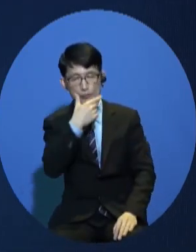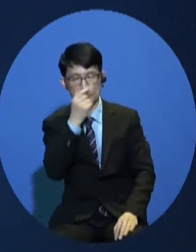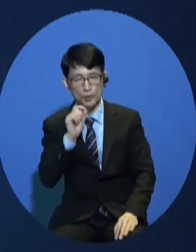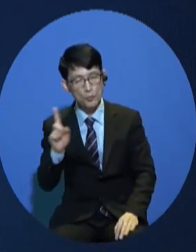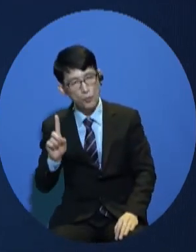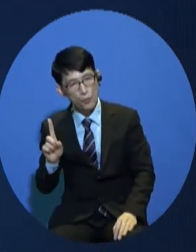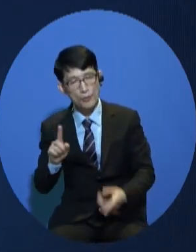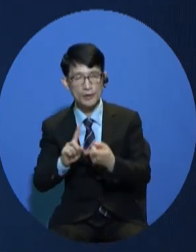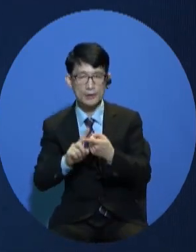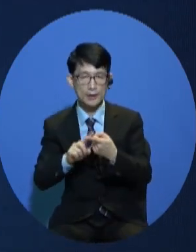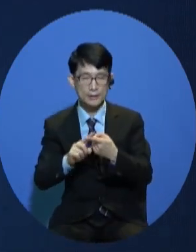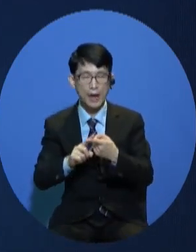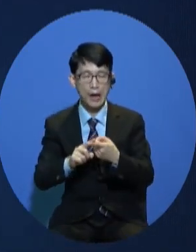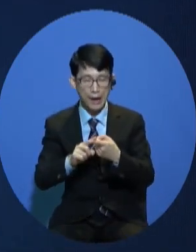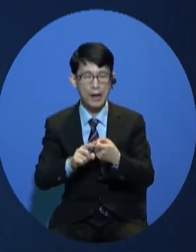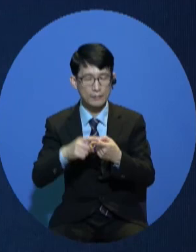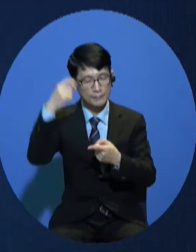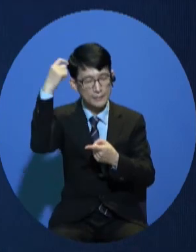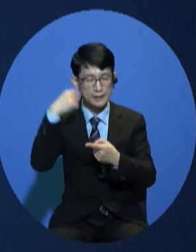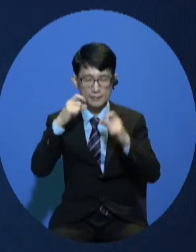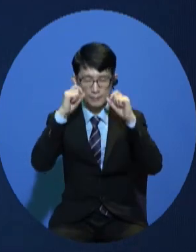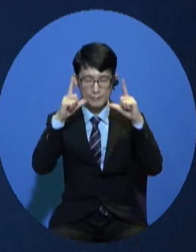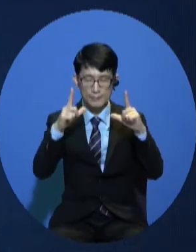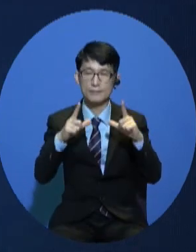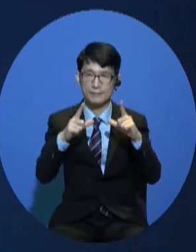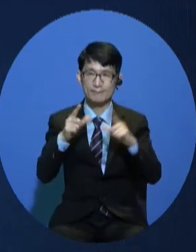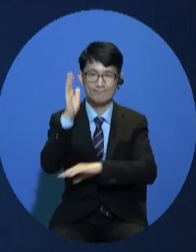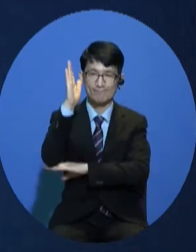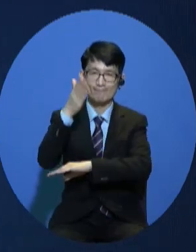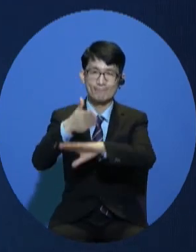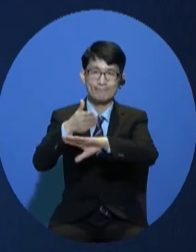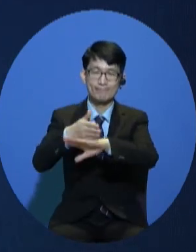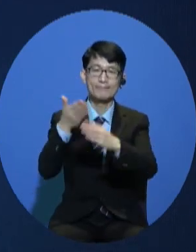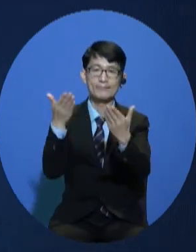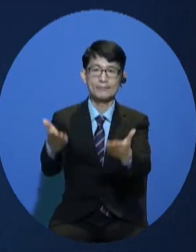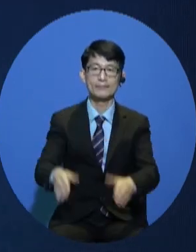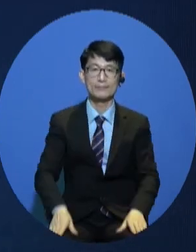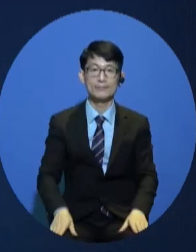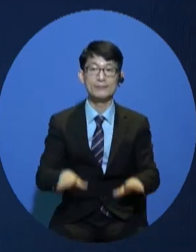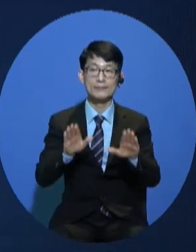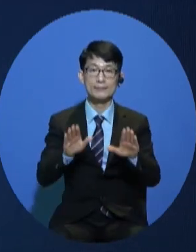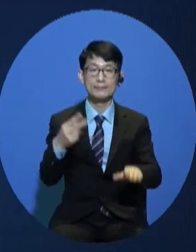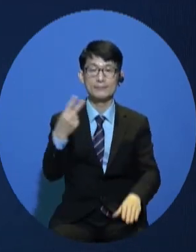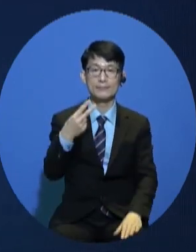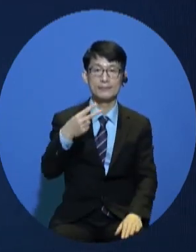볼 수 있는 소중한 시간을 건네주셨습니다. 다시 한번 감사드리겠습니다. 여러분께서는 지금